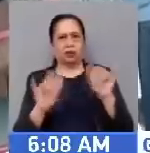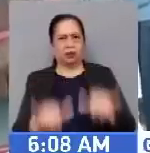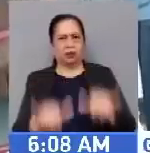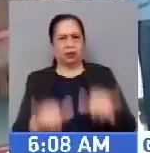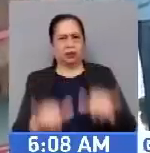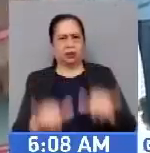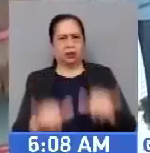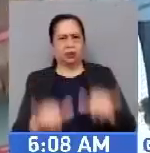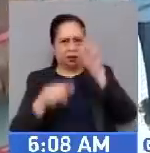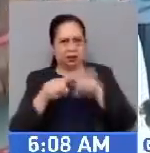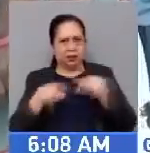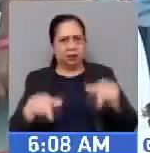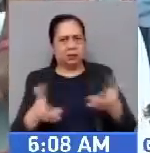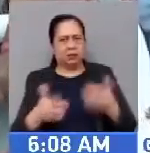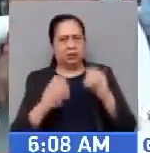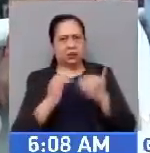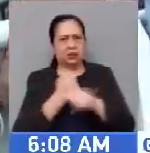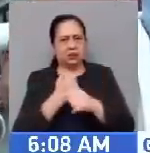jeep?